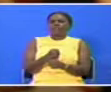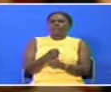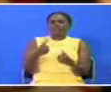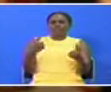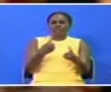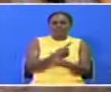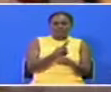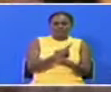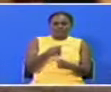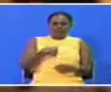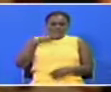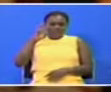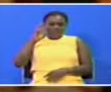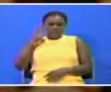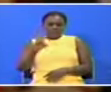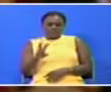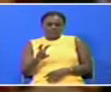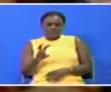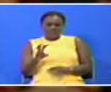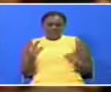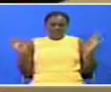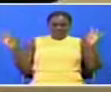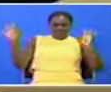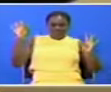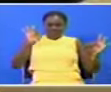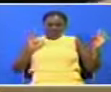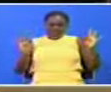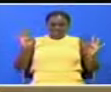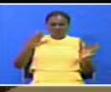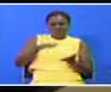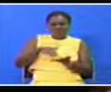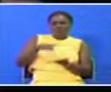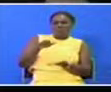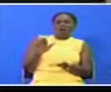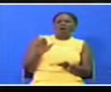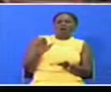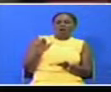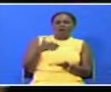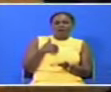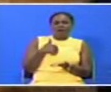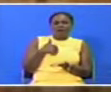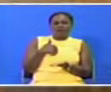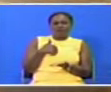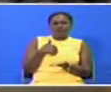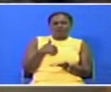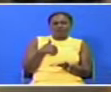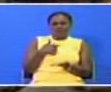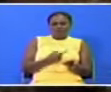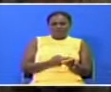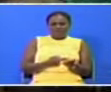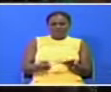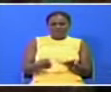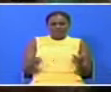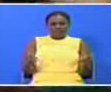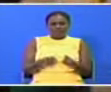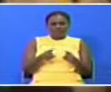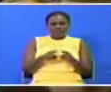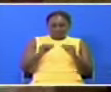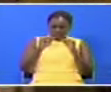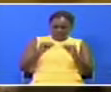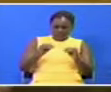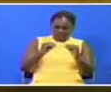na pia nimeona design za fashion pia zimeongezeka, madesign yameongezeka. Stara Fashion Week, mbali ya kuwa fursa